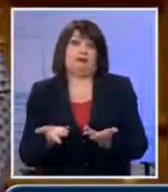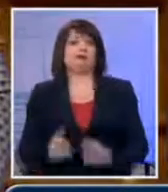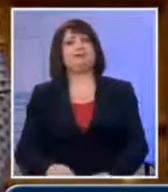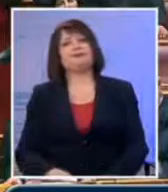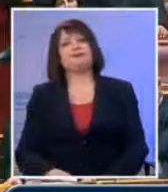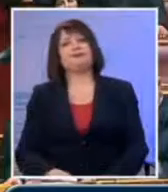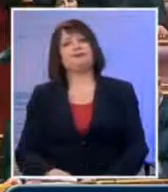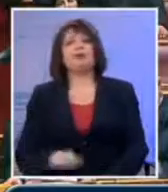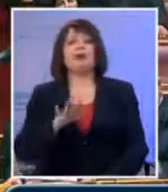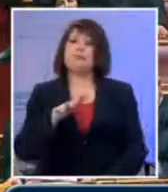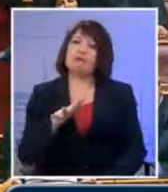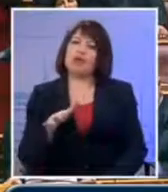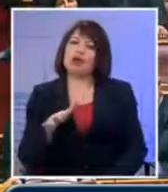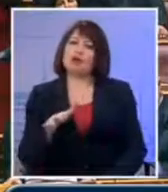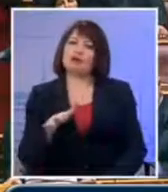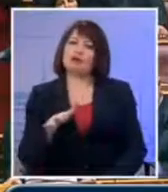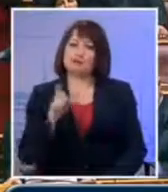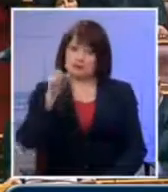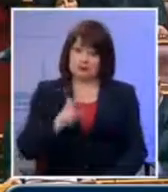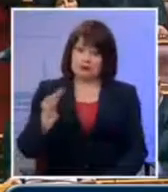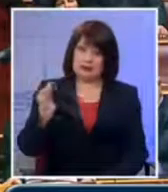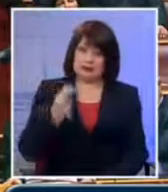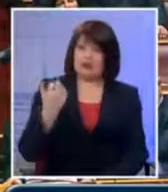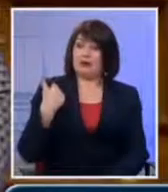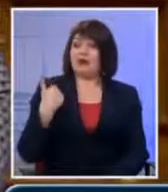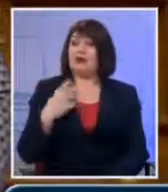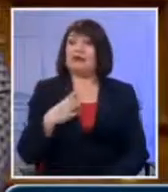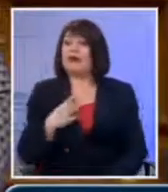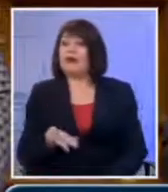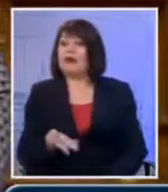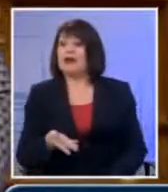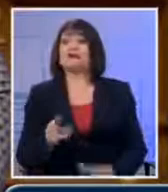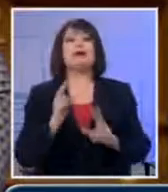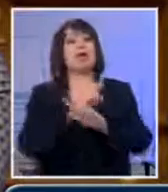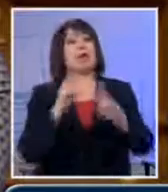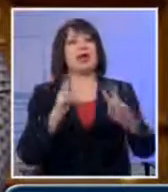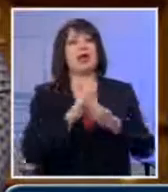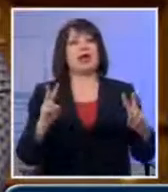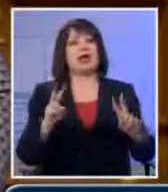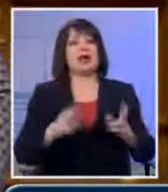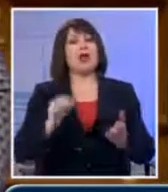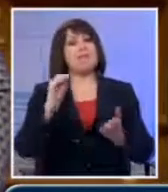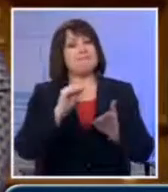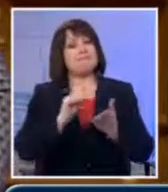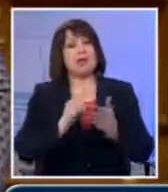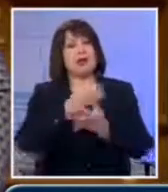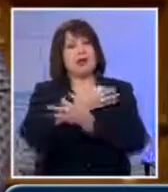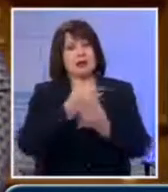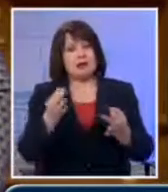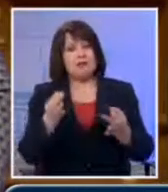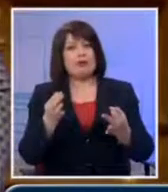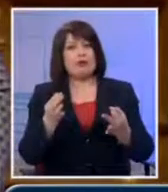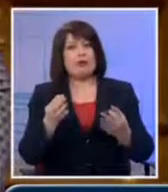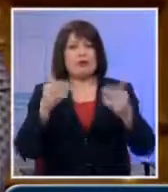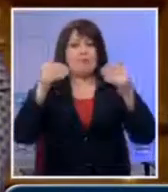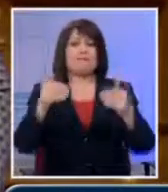Προφανώς και αυτό που θα θέλετε σήμερα από μένα είναι με ξεκάθαρο τρόπο να επαναδιατυπώσω τις